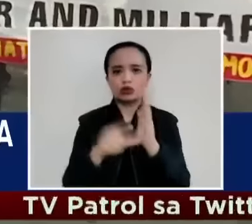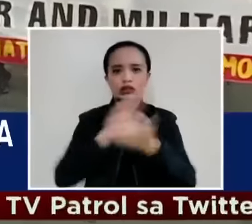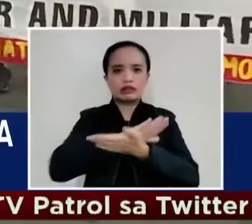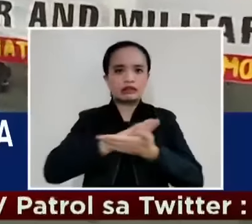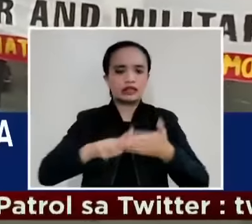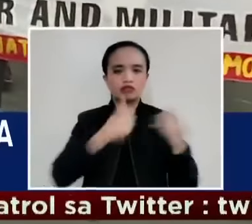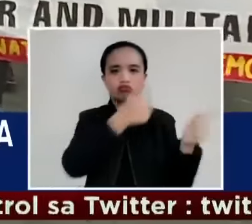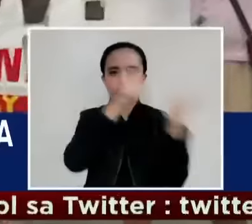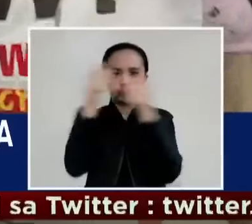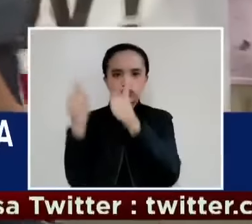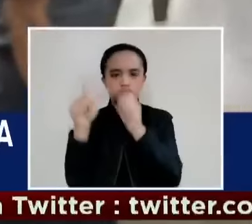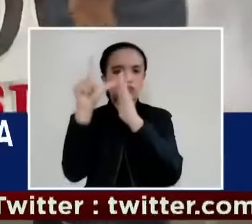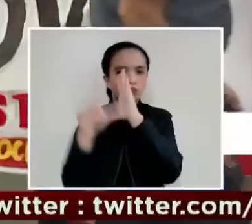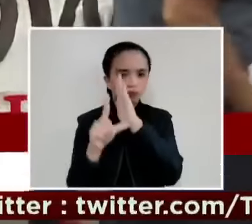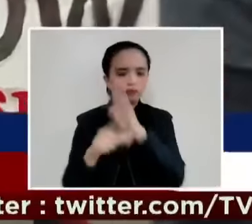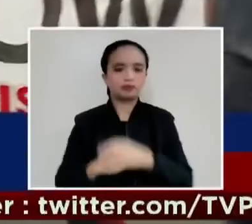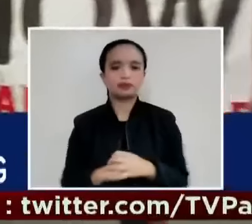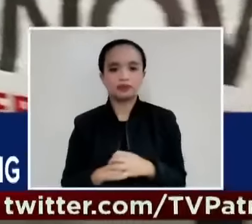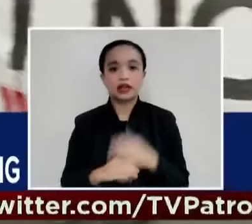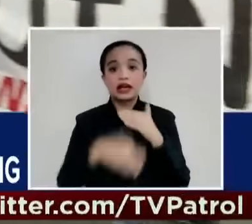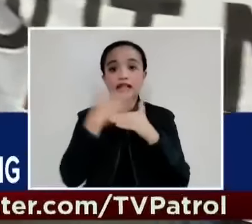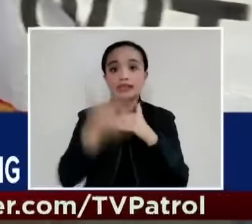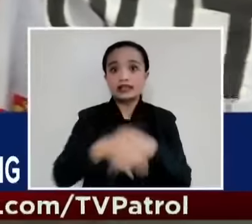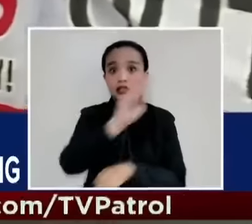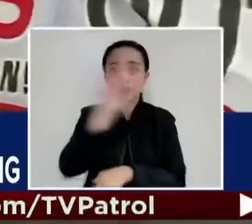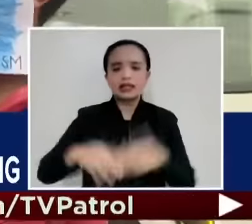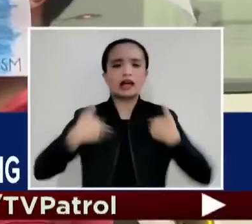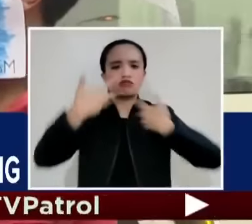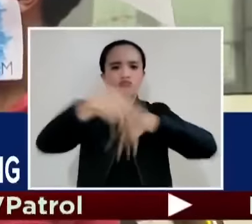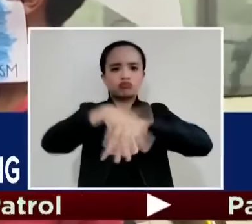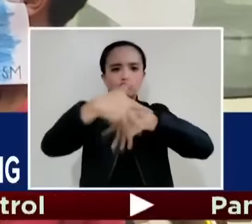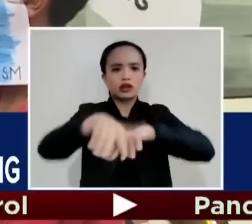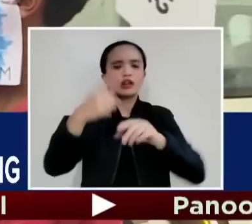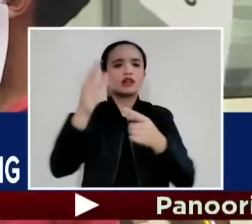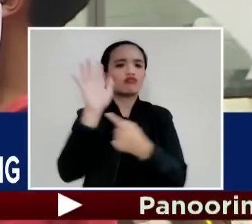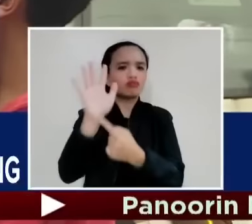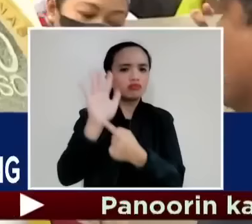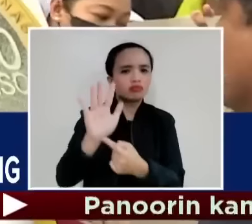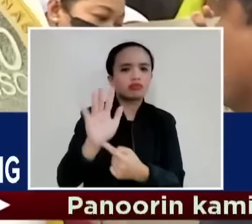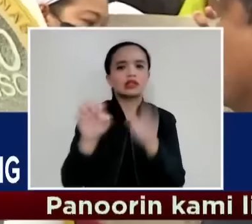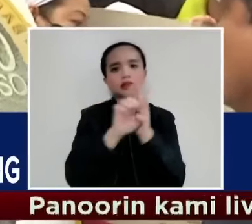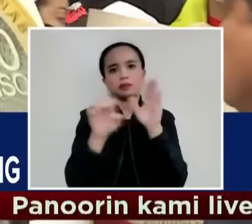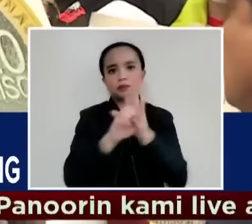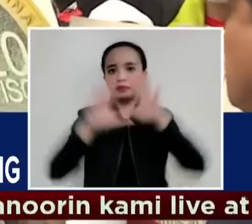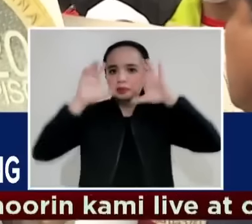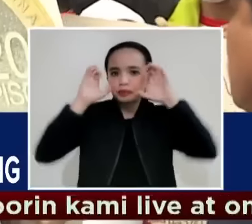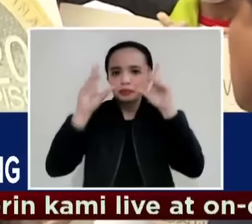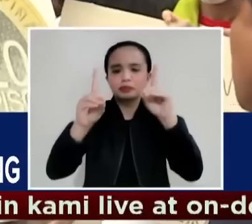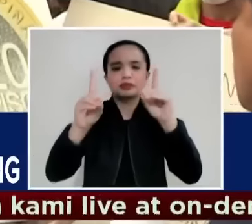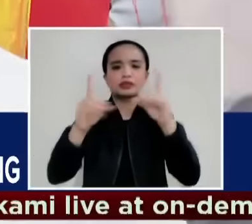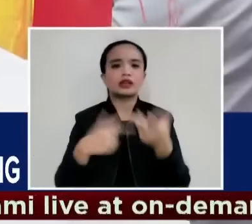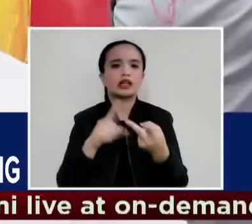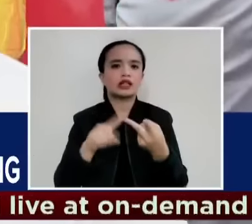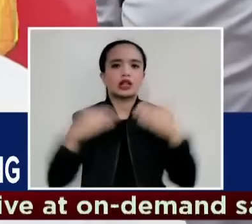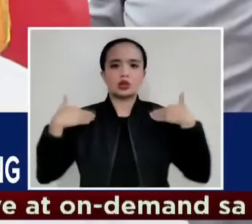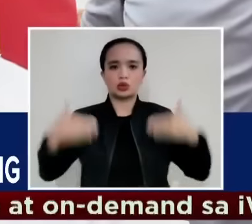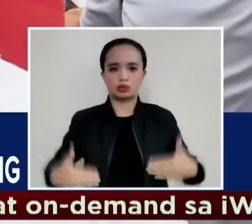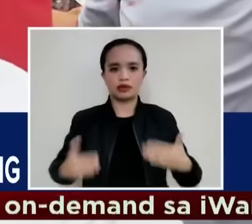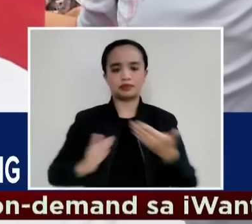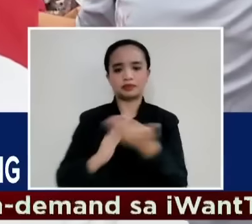Sa Medyola sa Maynila ay nagkaroon din ng protesta para sa iba pang issue tulad ng edukasyon at karapatang pantao.